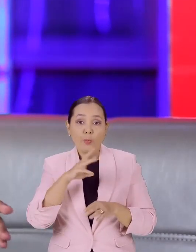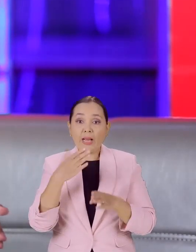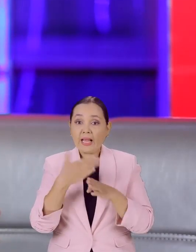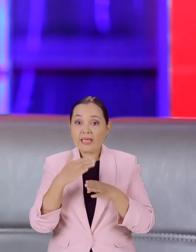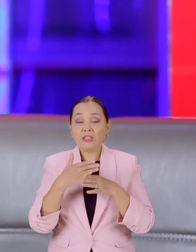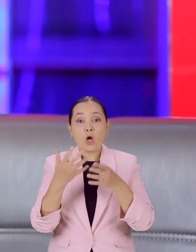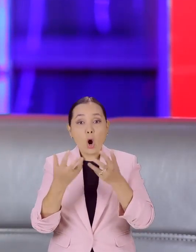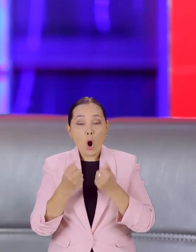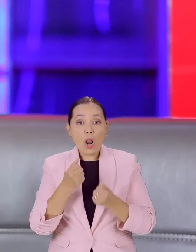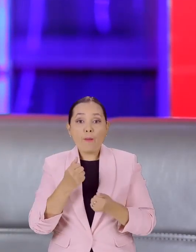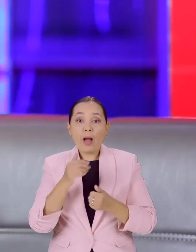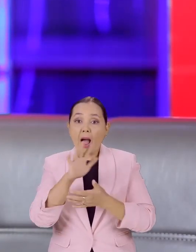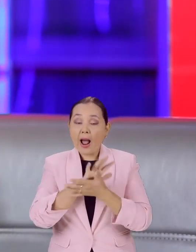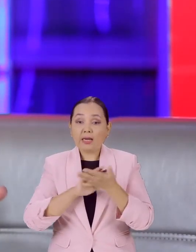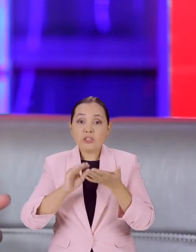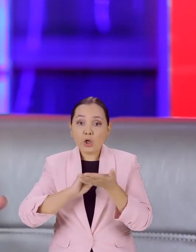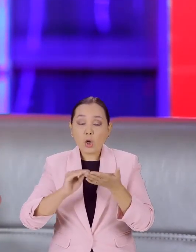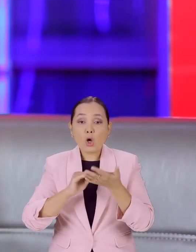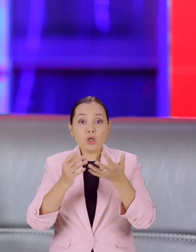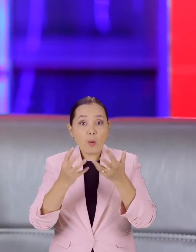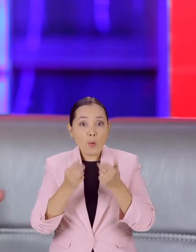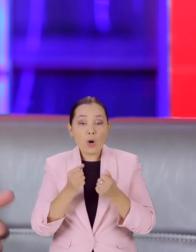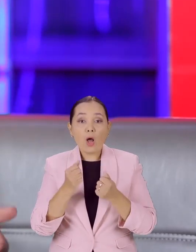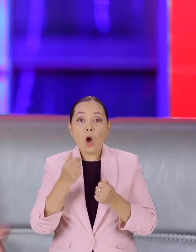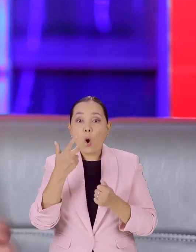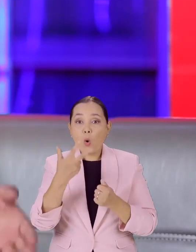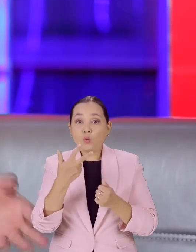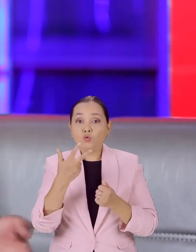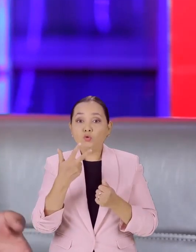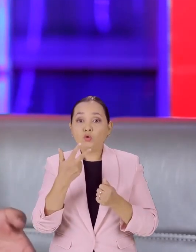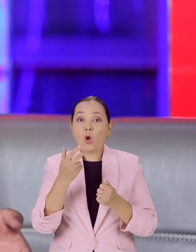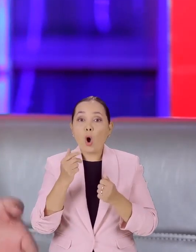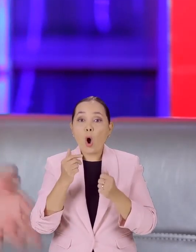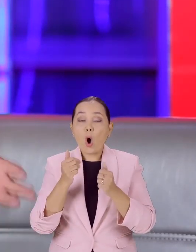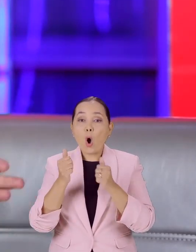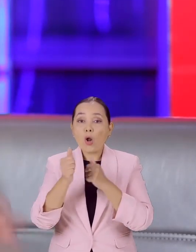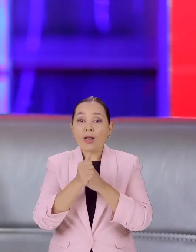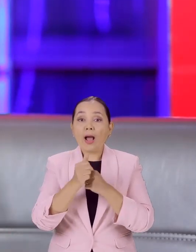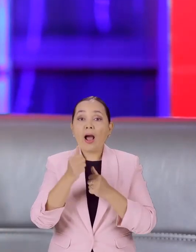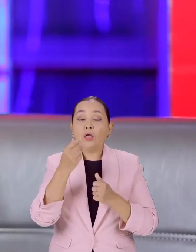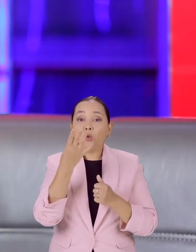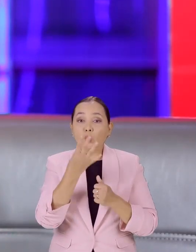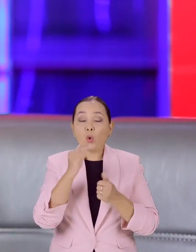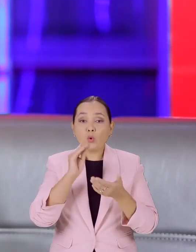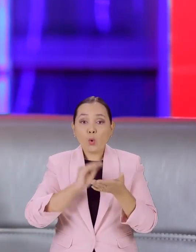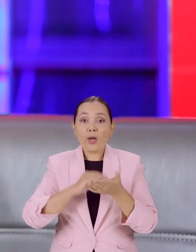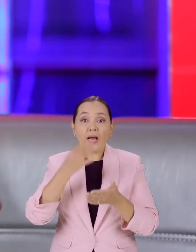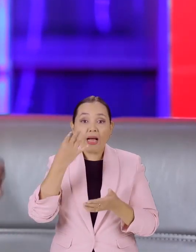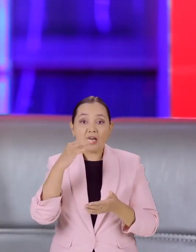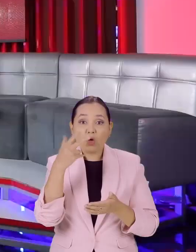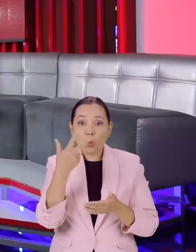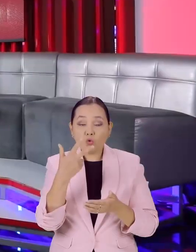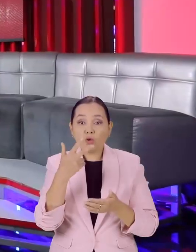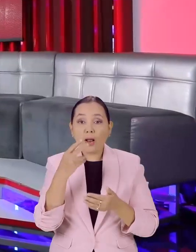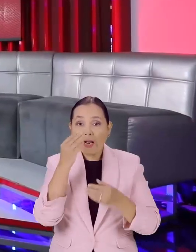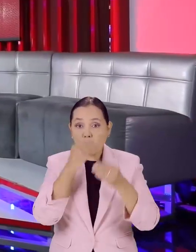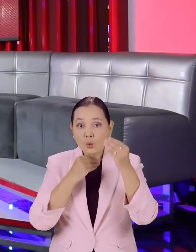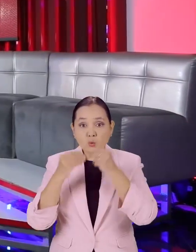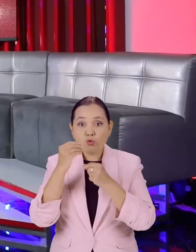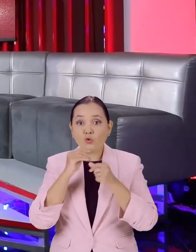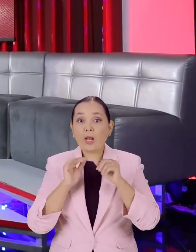million kredit olaman deb ariza yozdirib oldi. 3 ni oldiga 4 qo'yib 43 million qilib